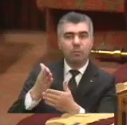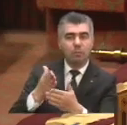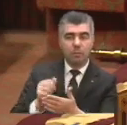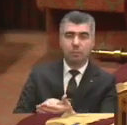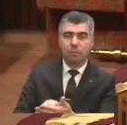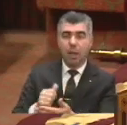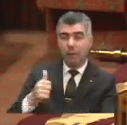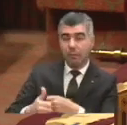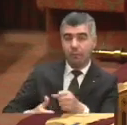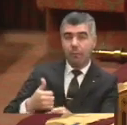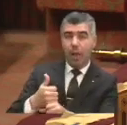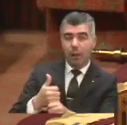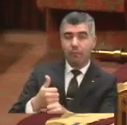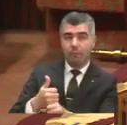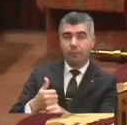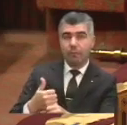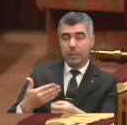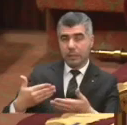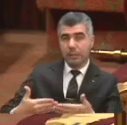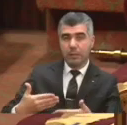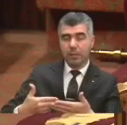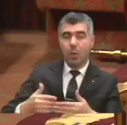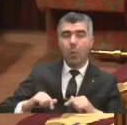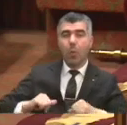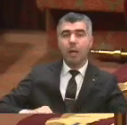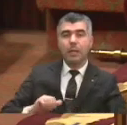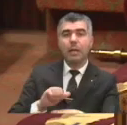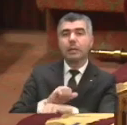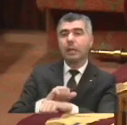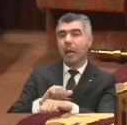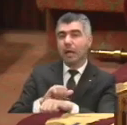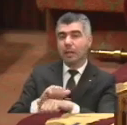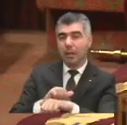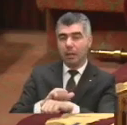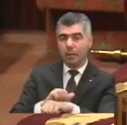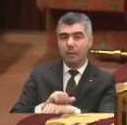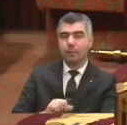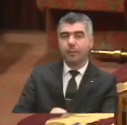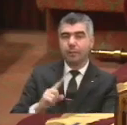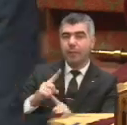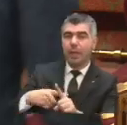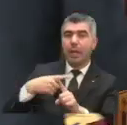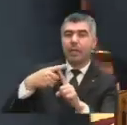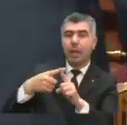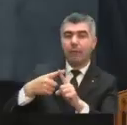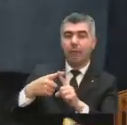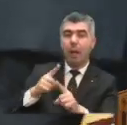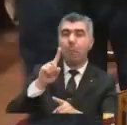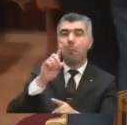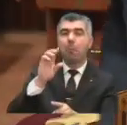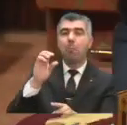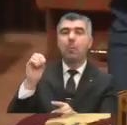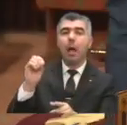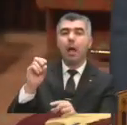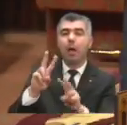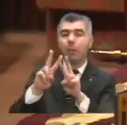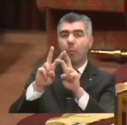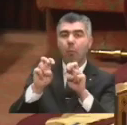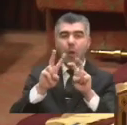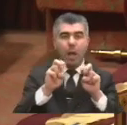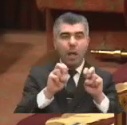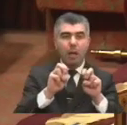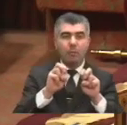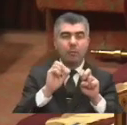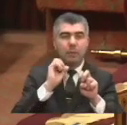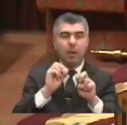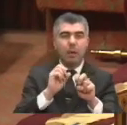تقريبا في في وزاره الداخليه كانت تمت اضافه 100 مراقب باش يبقى هذا